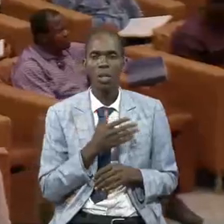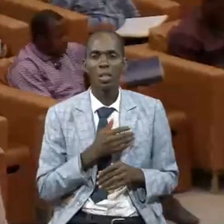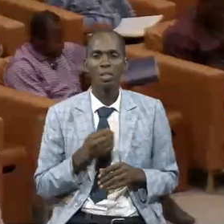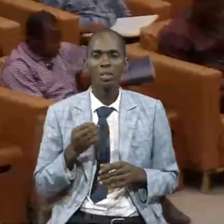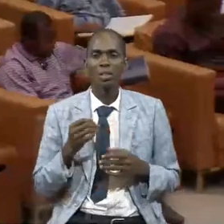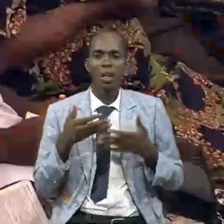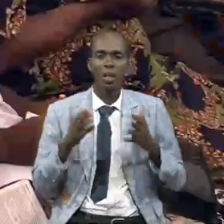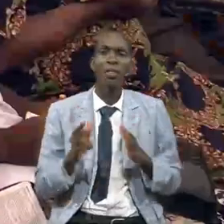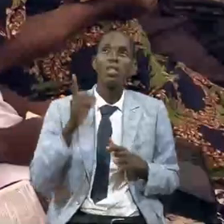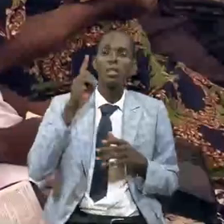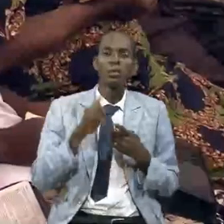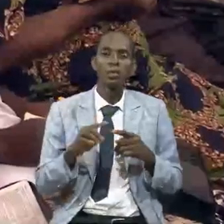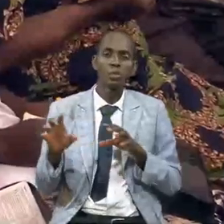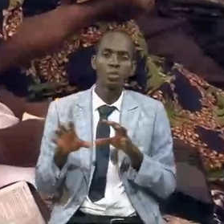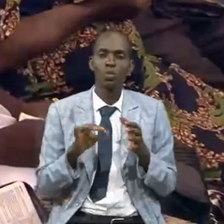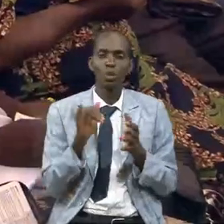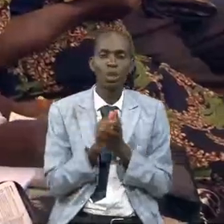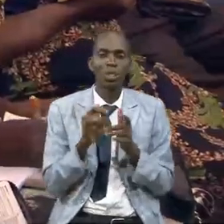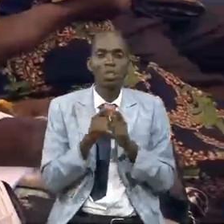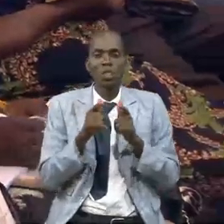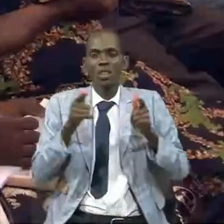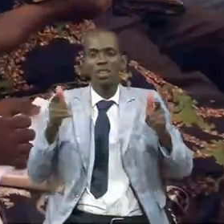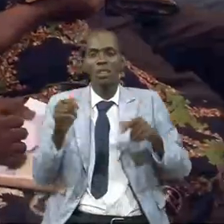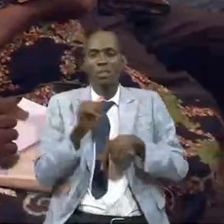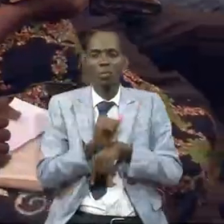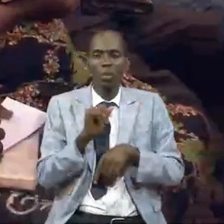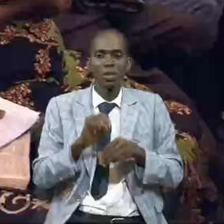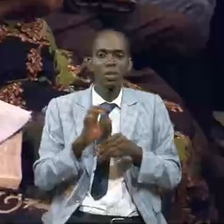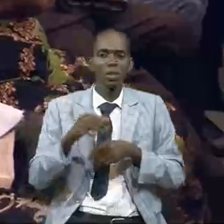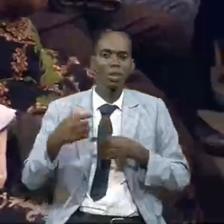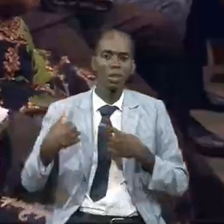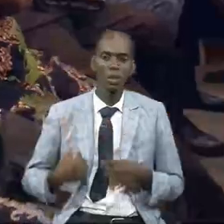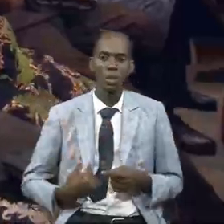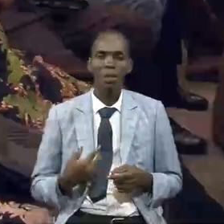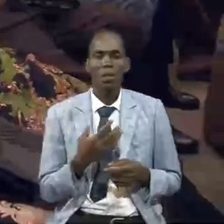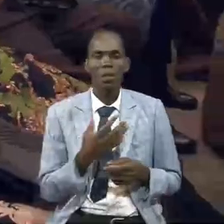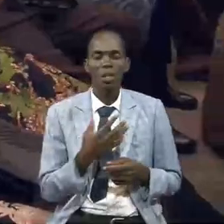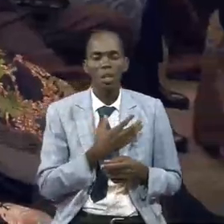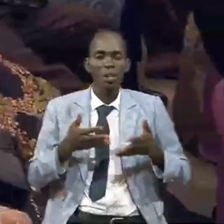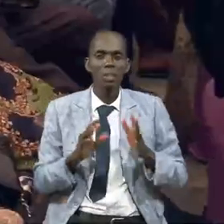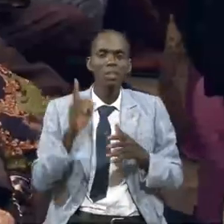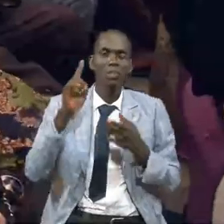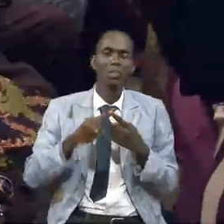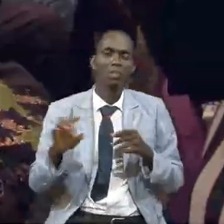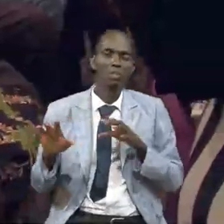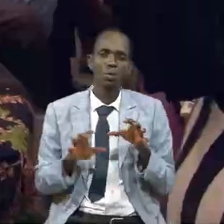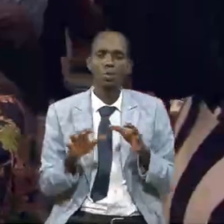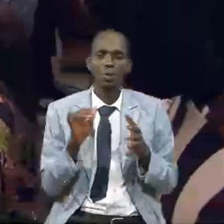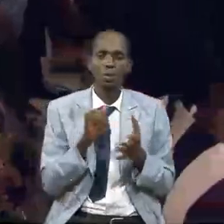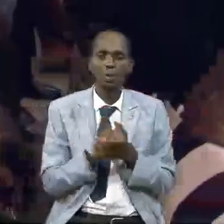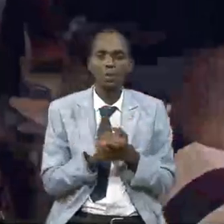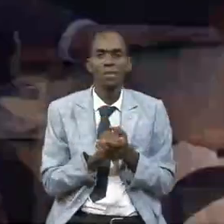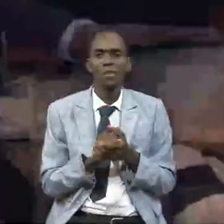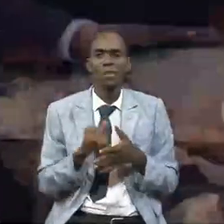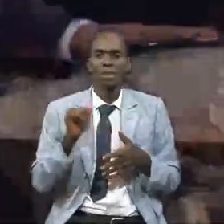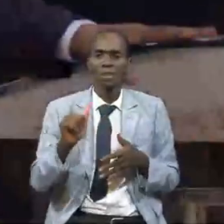allez la laisser faire l'œuvre rédemptrice dans votre corps. Vous permettez à la parole de faire l'œuvre purificatrice.